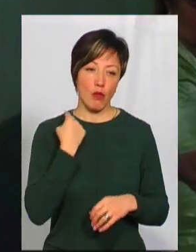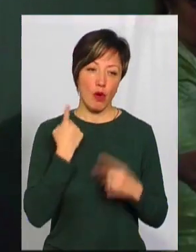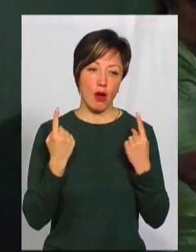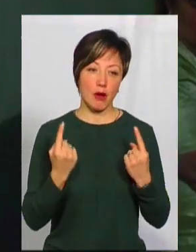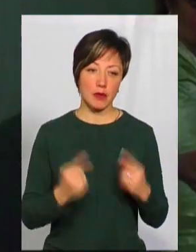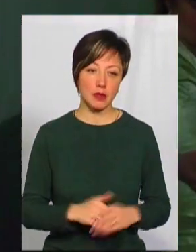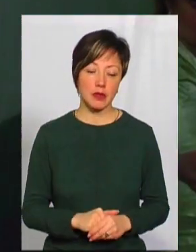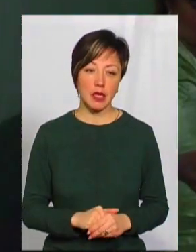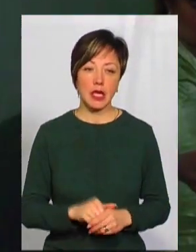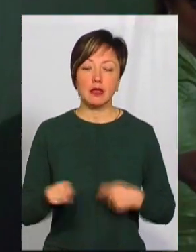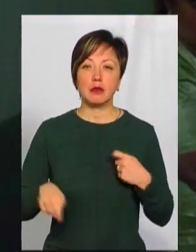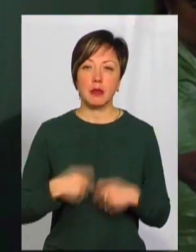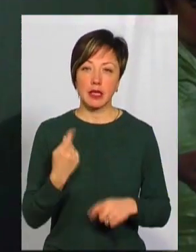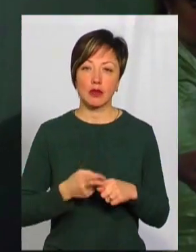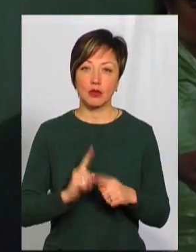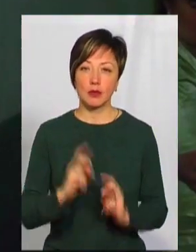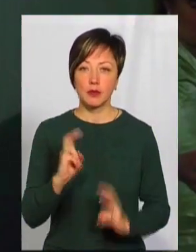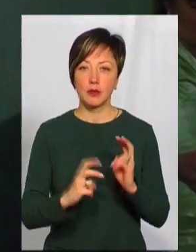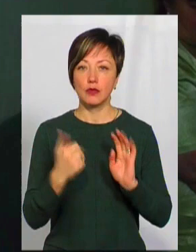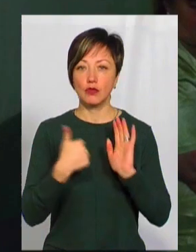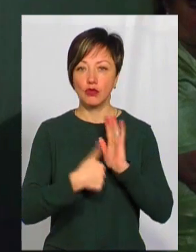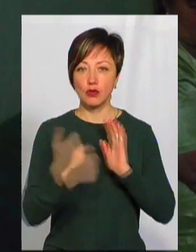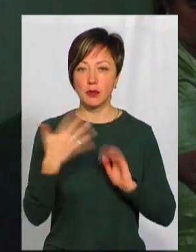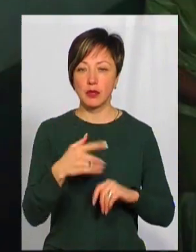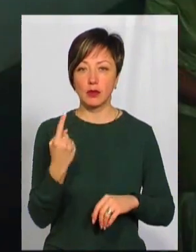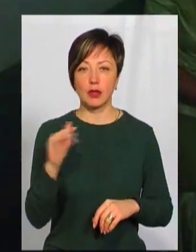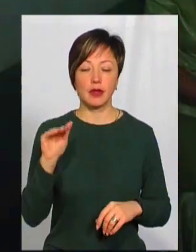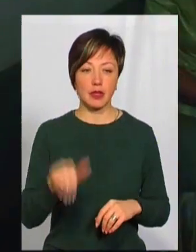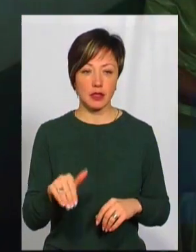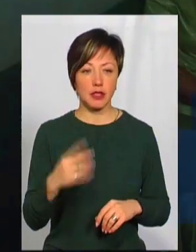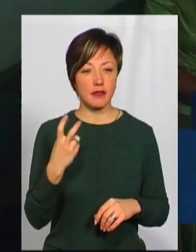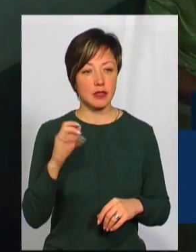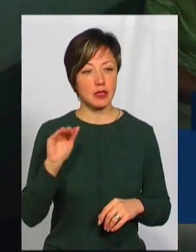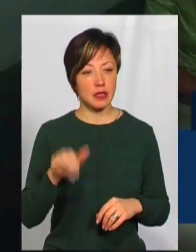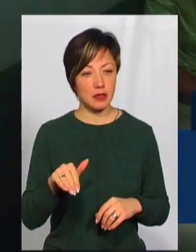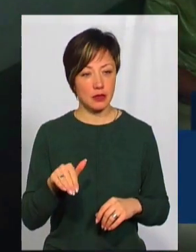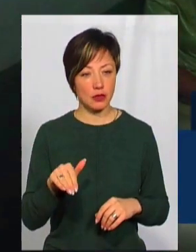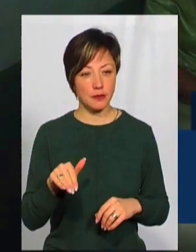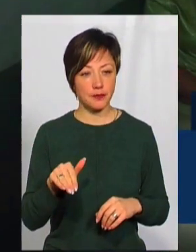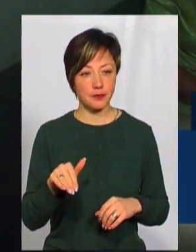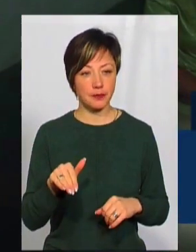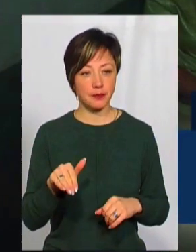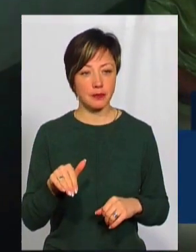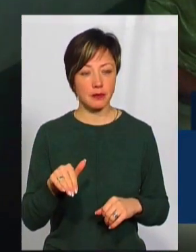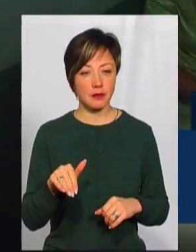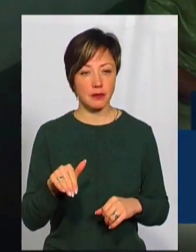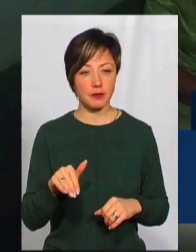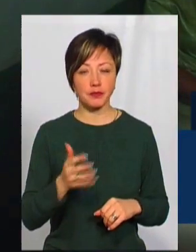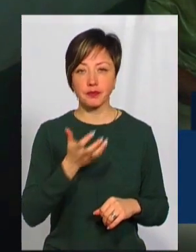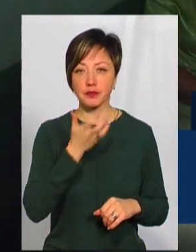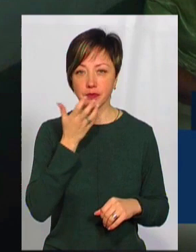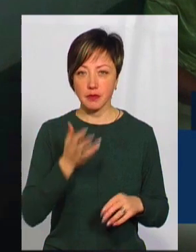збиток на цьому підприємстві сягав 651 тисячу. 200 тисяч нашим